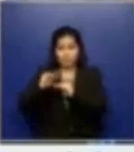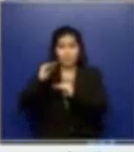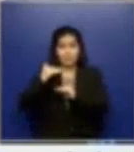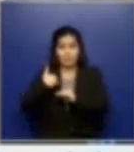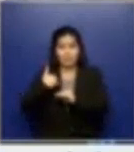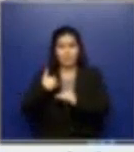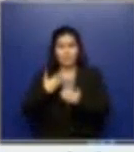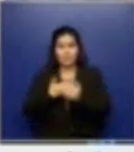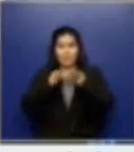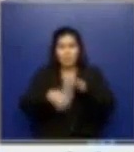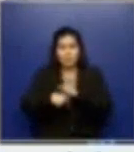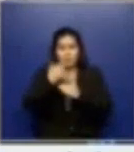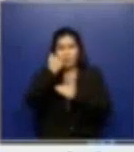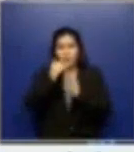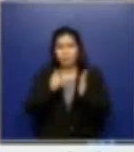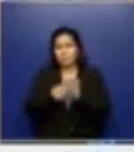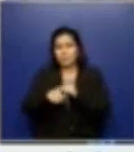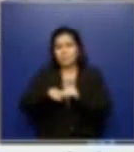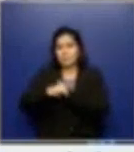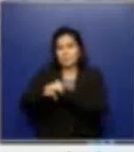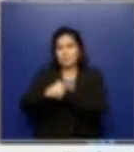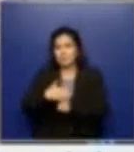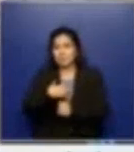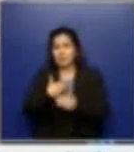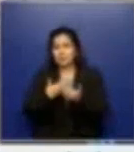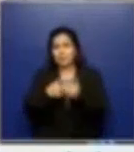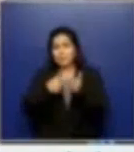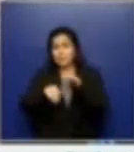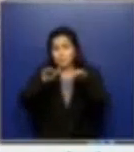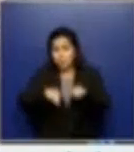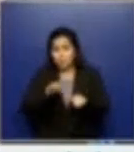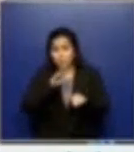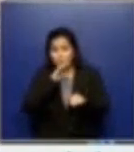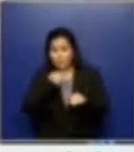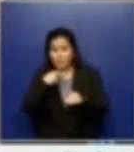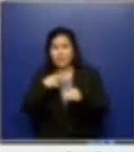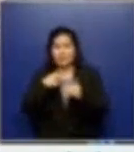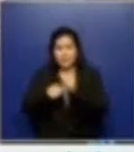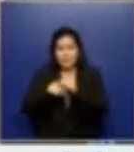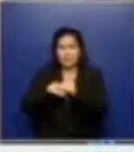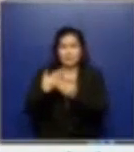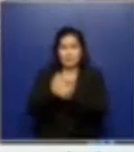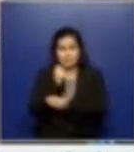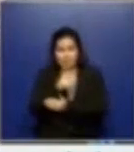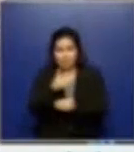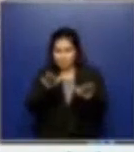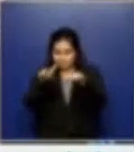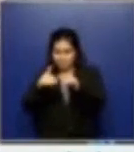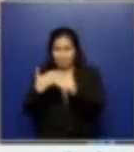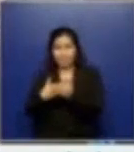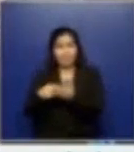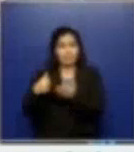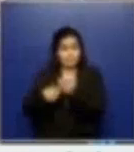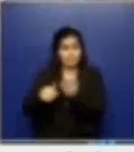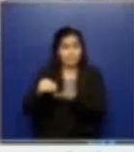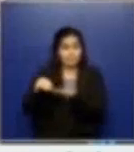ภาษีเยอะในประเทศไทยเขาลดลงเพื่อจูงใจให้คนที่หนีภาษีกลับเข้าสู่ระบบภาษีได้น้อยๆแ